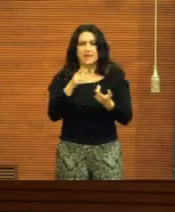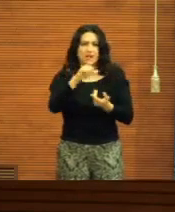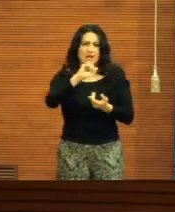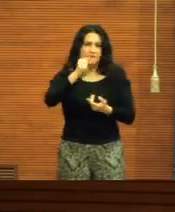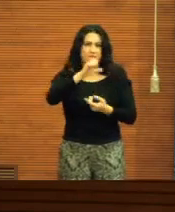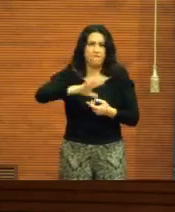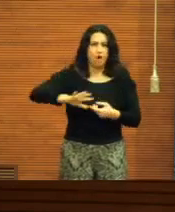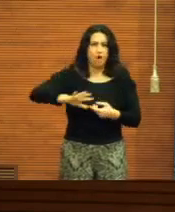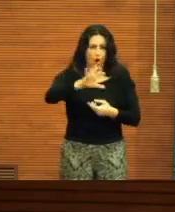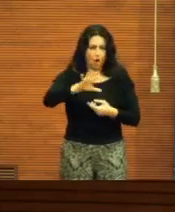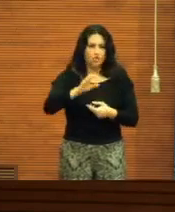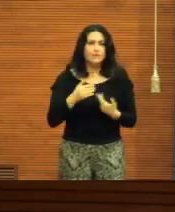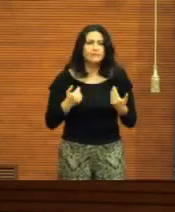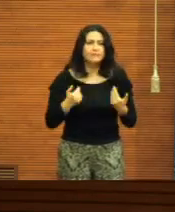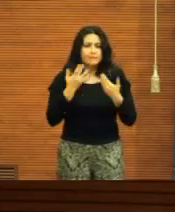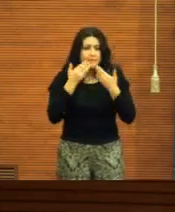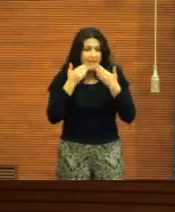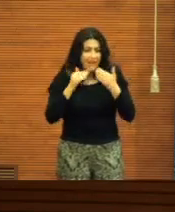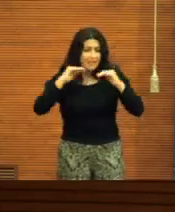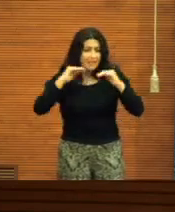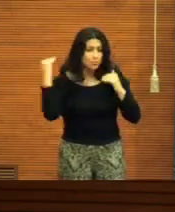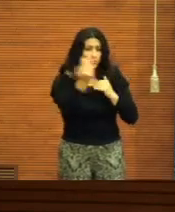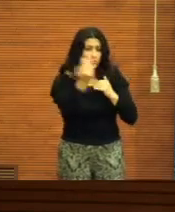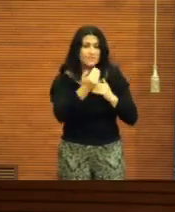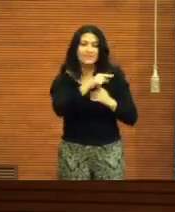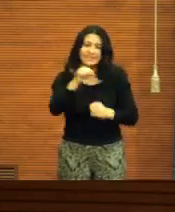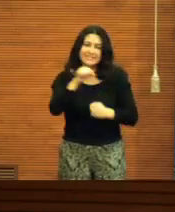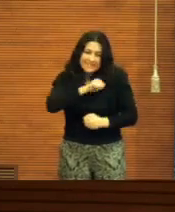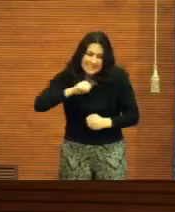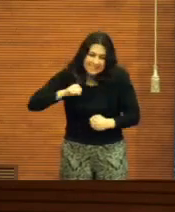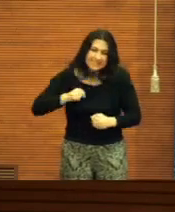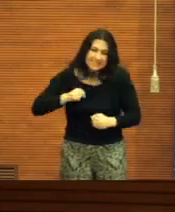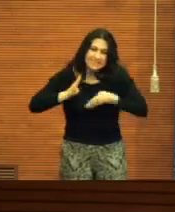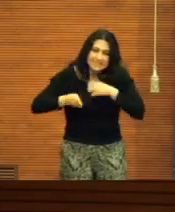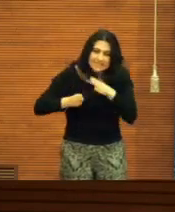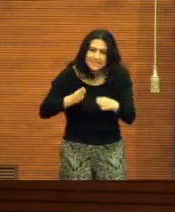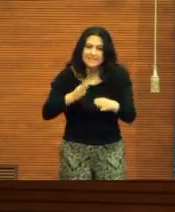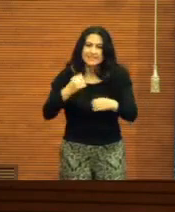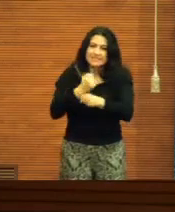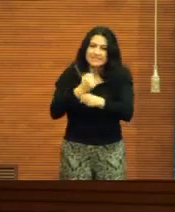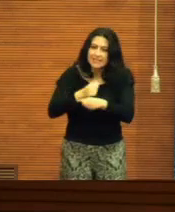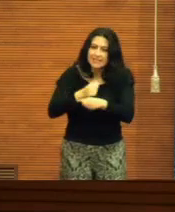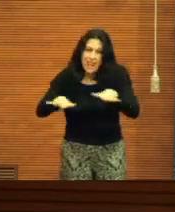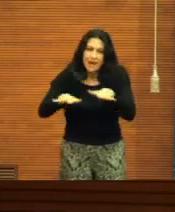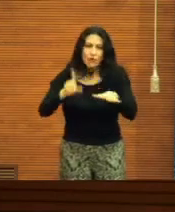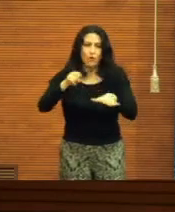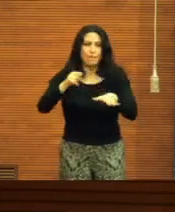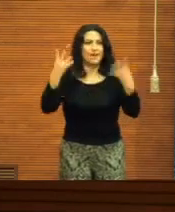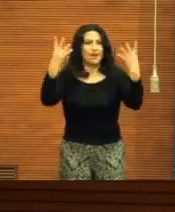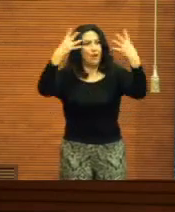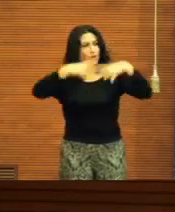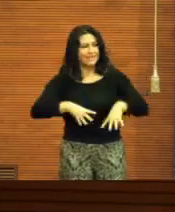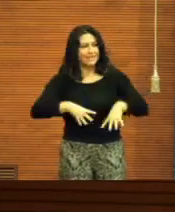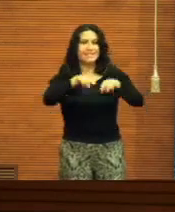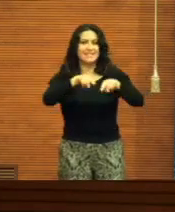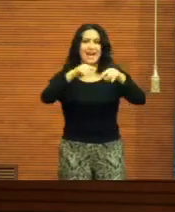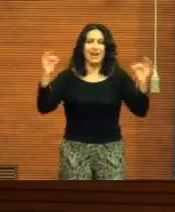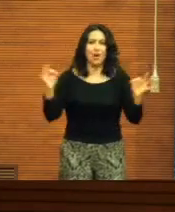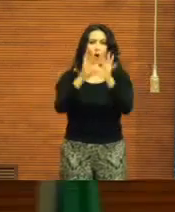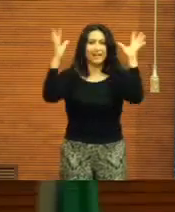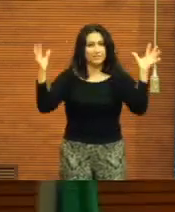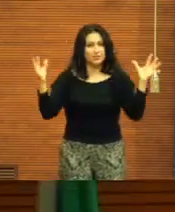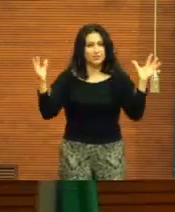valori con aspettative e ambizioni da realizzare. Come rettore ho il dovere di condividere, ma soprattutto di prendere